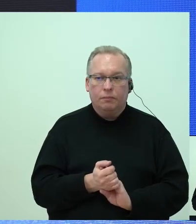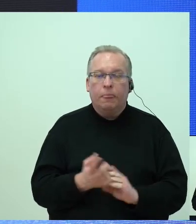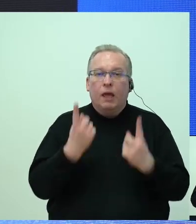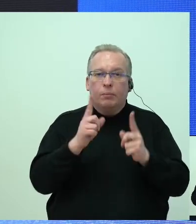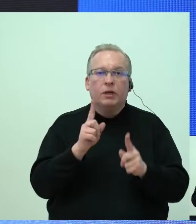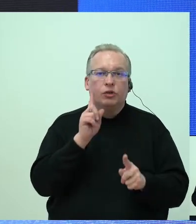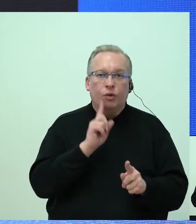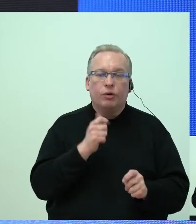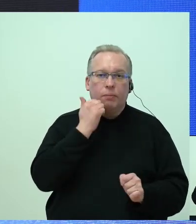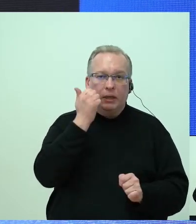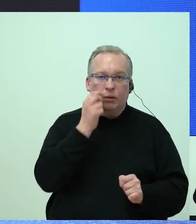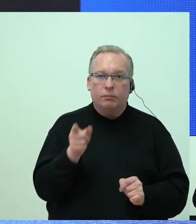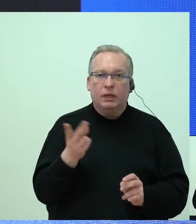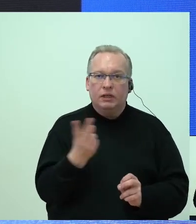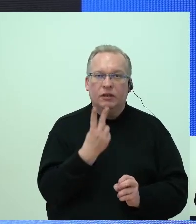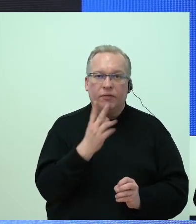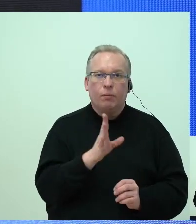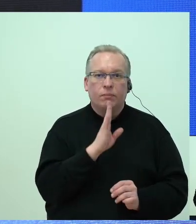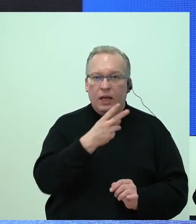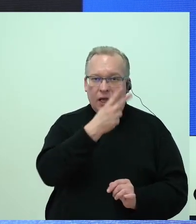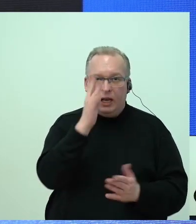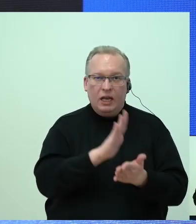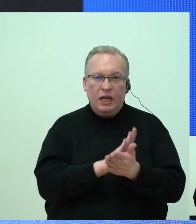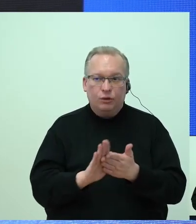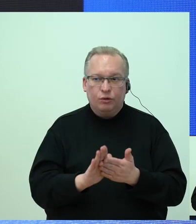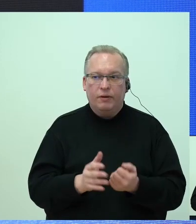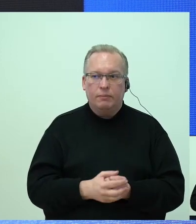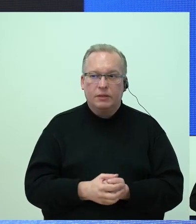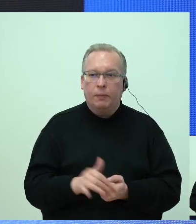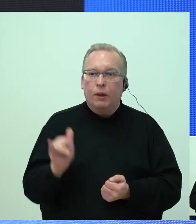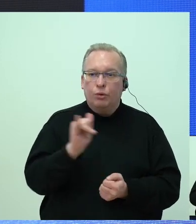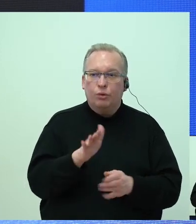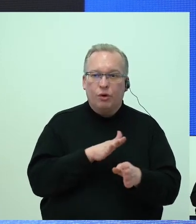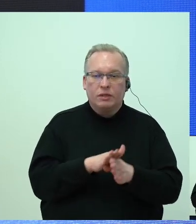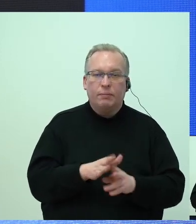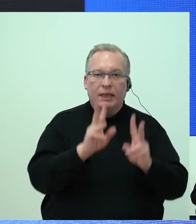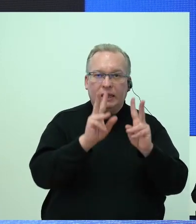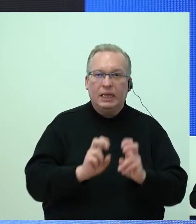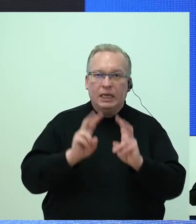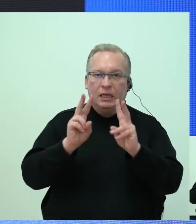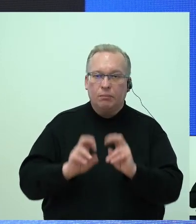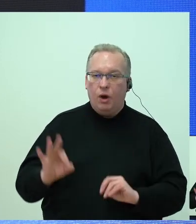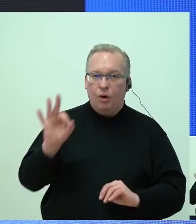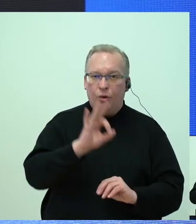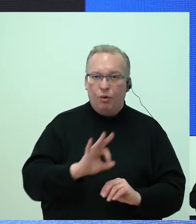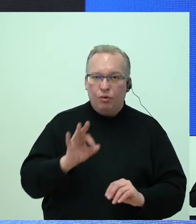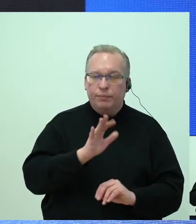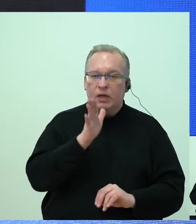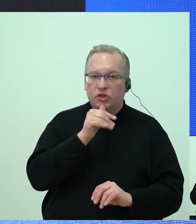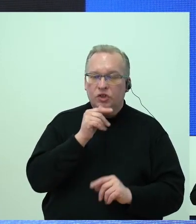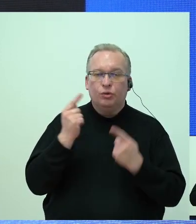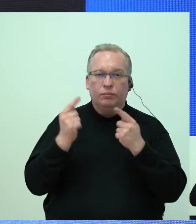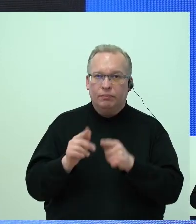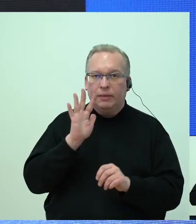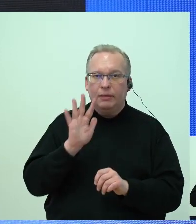Ypač norėčiau padėkoti ir šioms dviems merginams lietuviams, kurios atliko tyrimą apie antisemitizmo